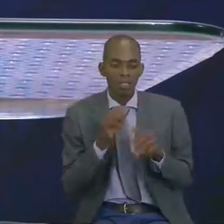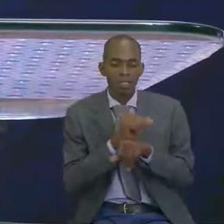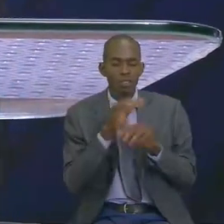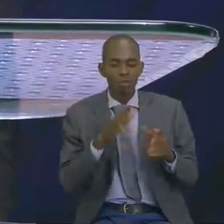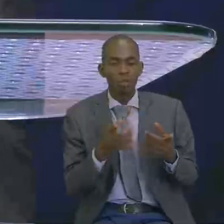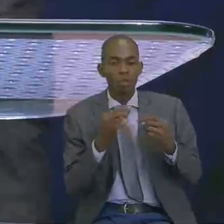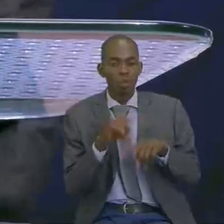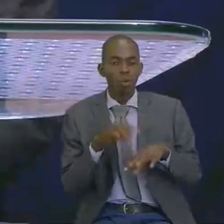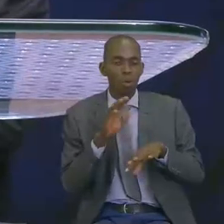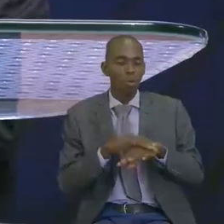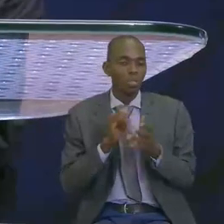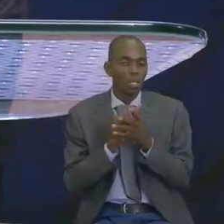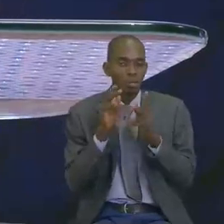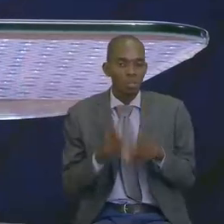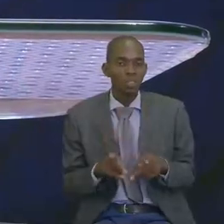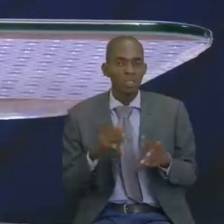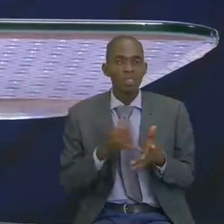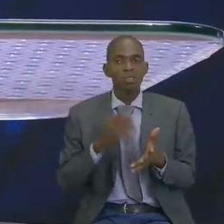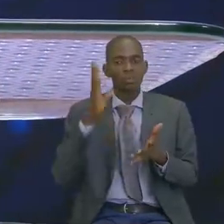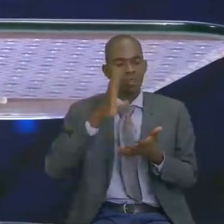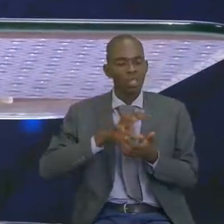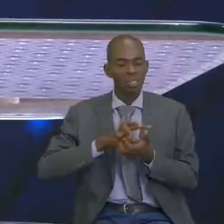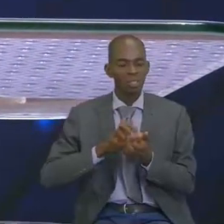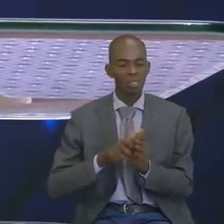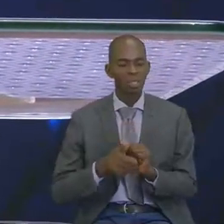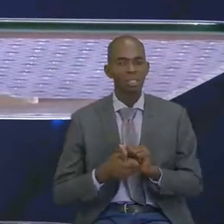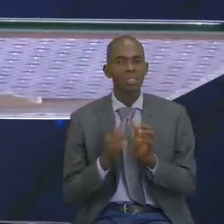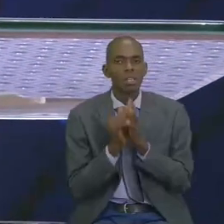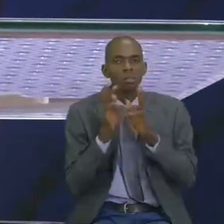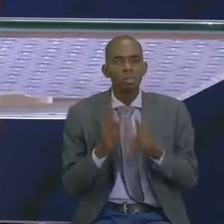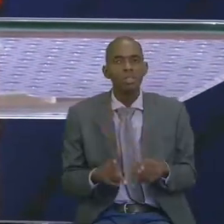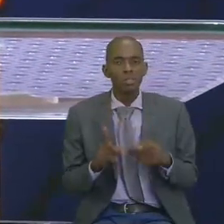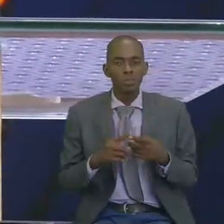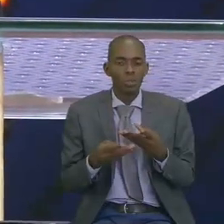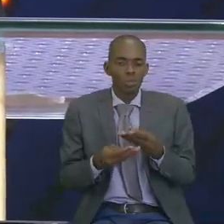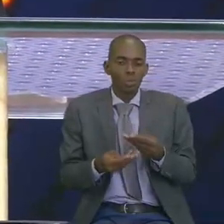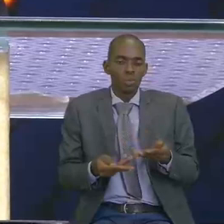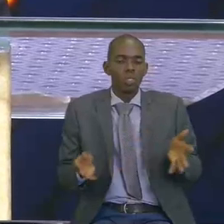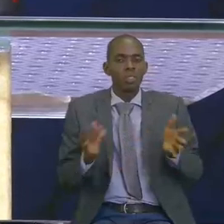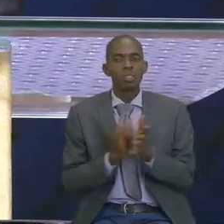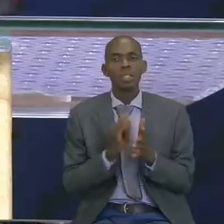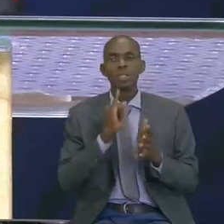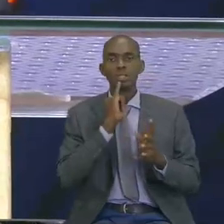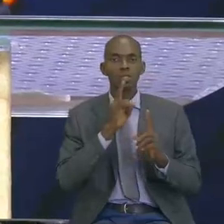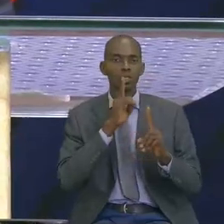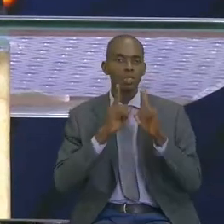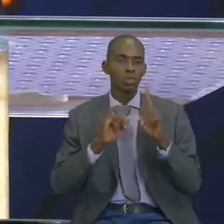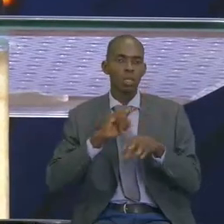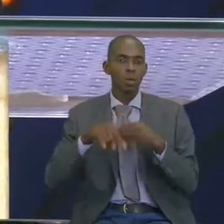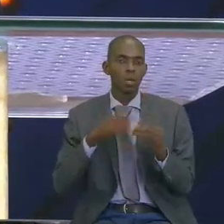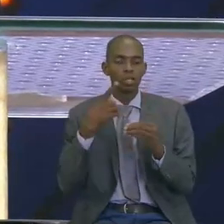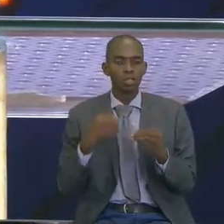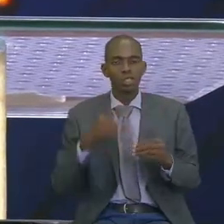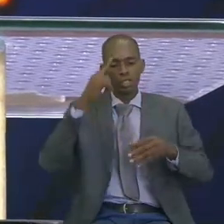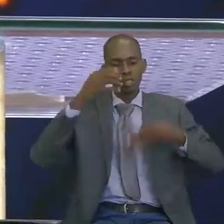celui sur qui elle tombera sera écrasé. Si la pierre la tombe sur quelqu'un, cela parle du jugement qui